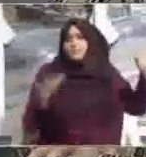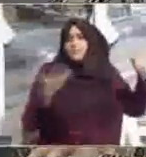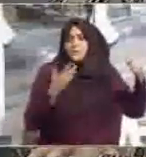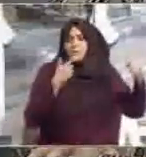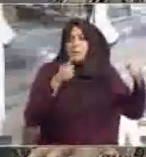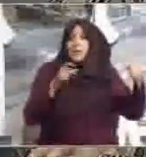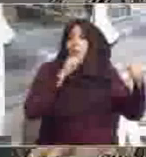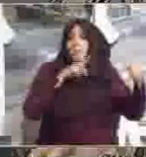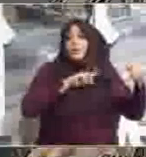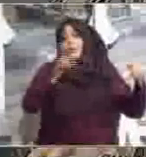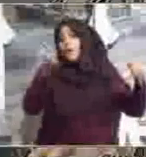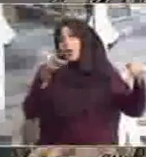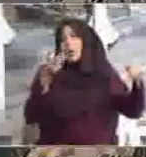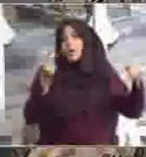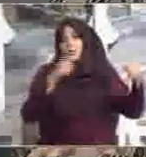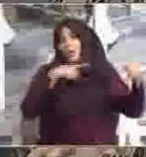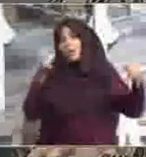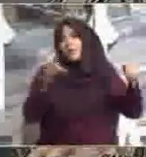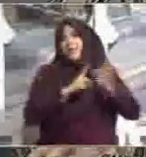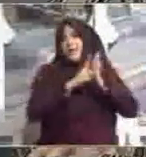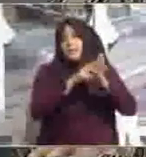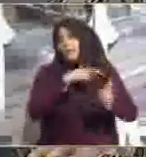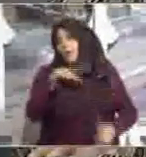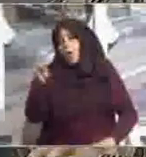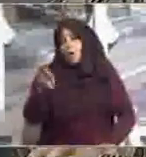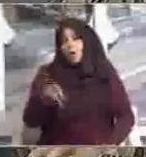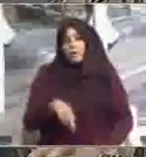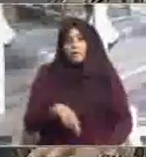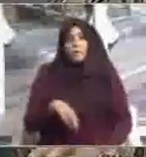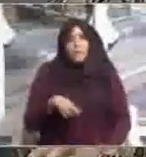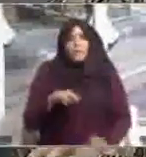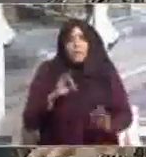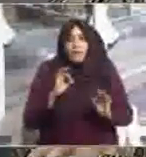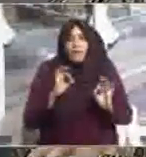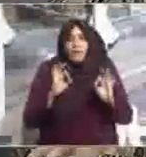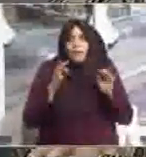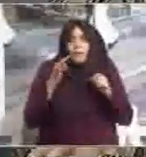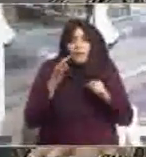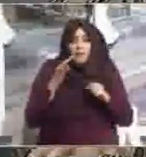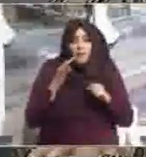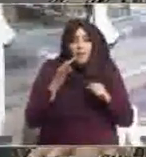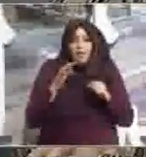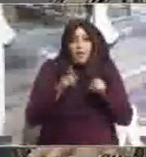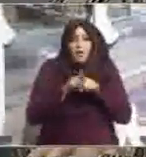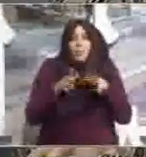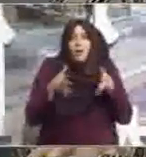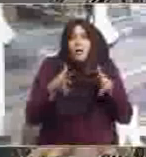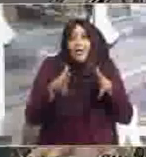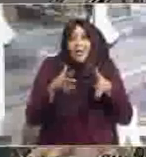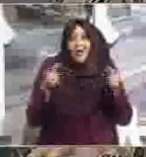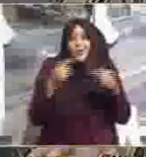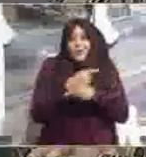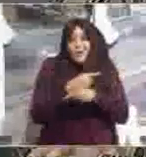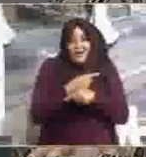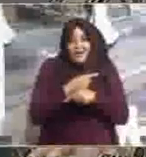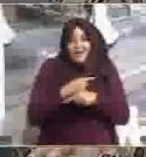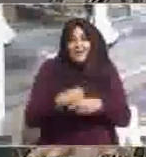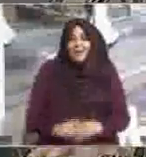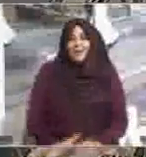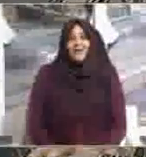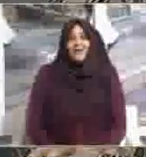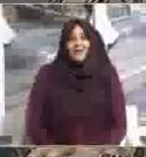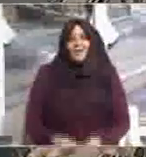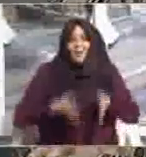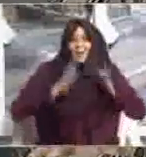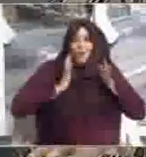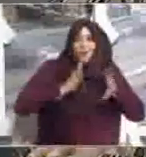ماله بقوه، اعطيه حقه، اعطيه حقه. ابو جهل قال لك بمعنى انه اصبح قال لك يرتعد ويرتعش،